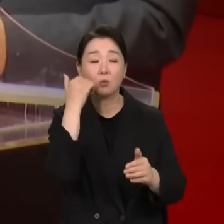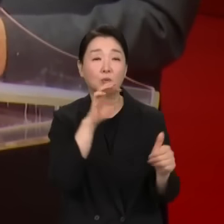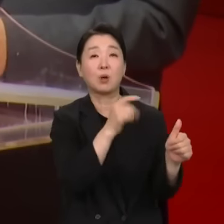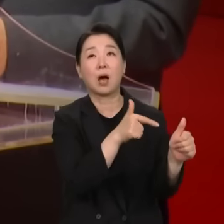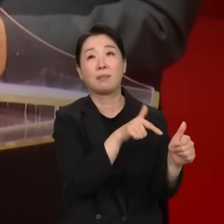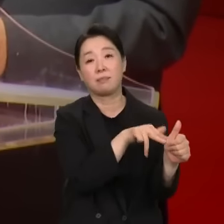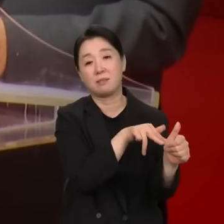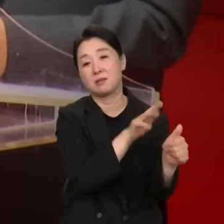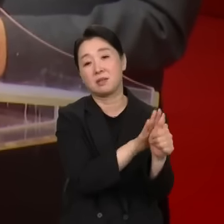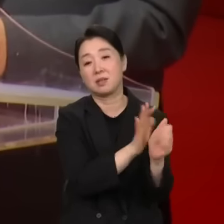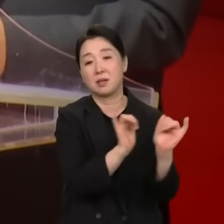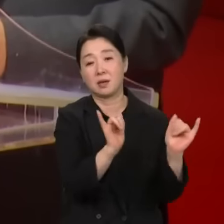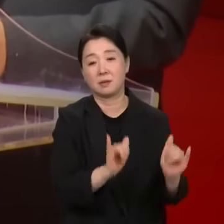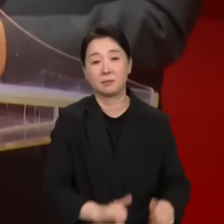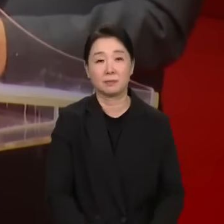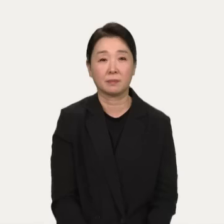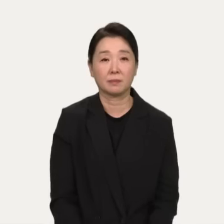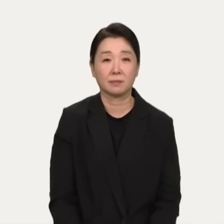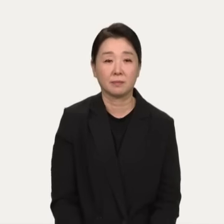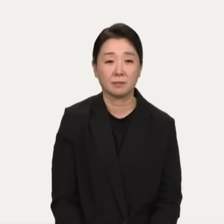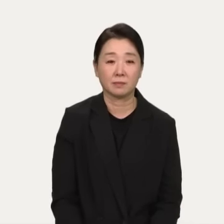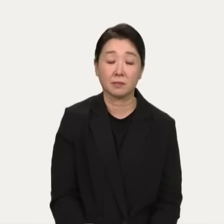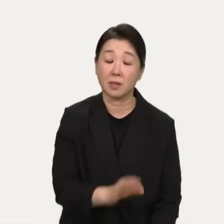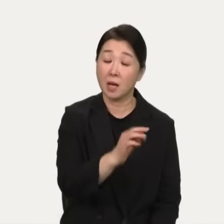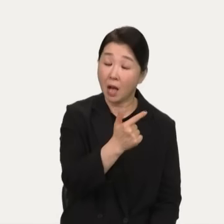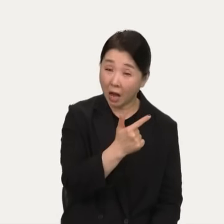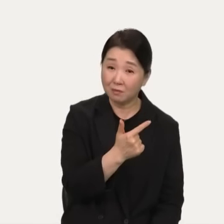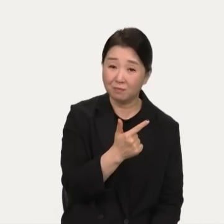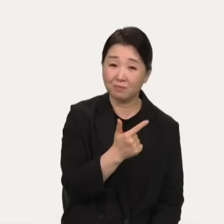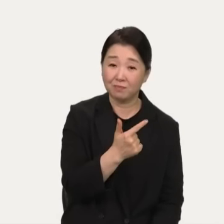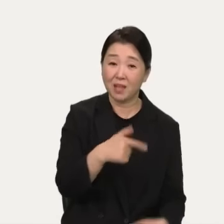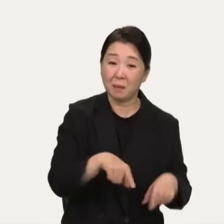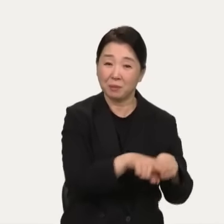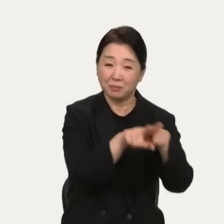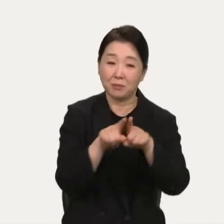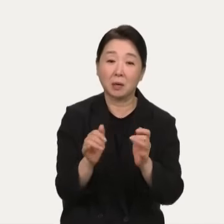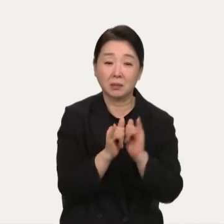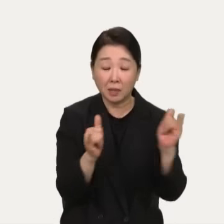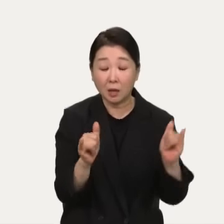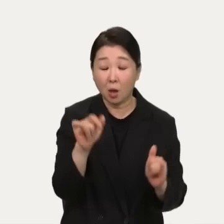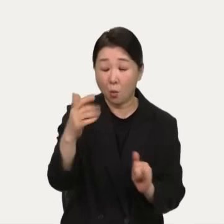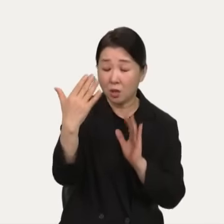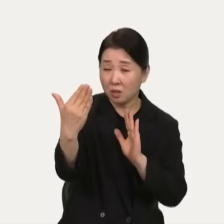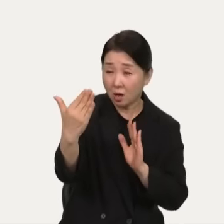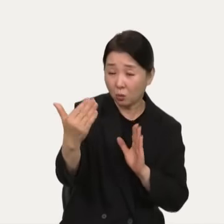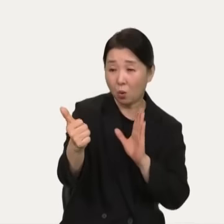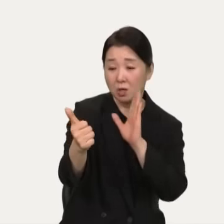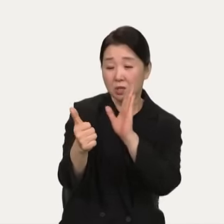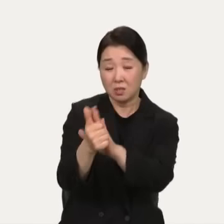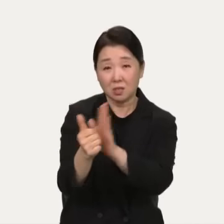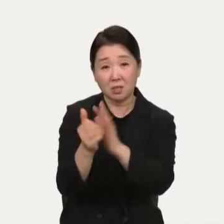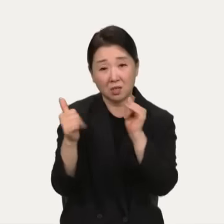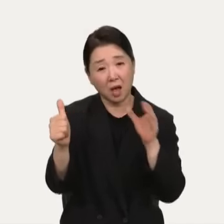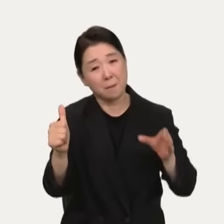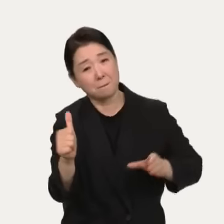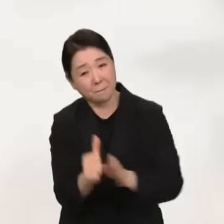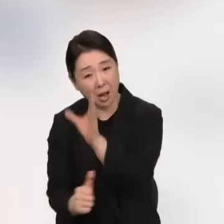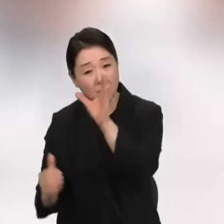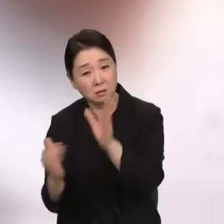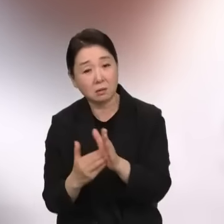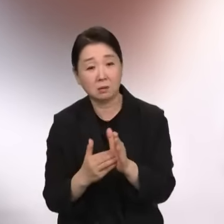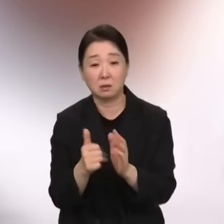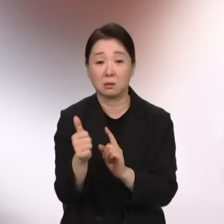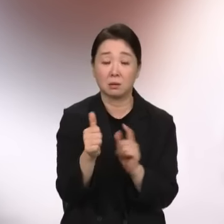후보 측 지지자라고 주장했습니다. 한 후보와 동행해온 걸로 보이는 자가 상대 후보 지지자를 집단 폭행했다며 해당